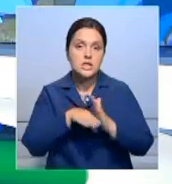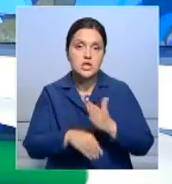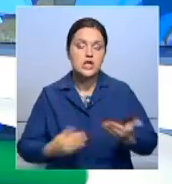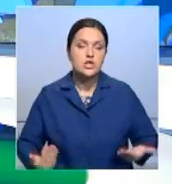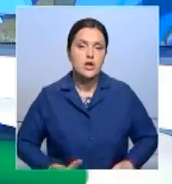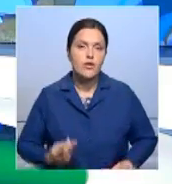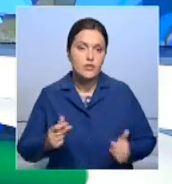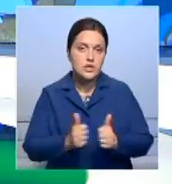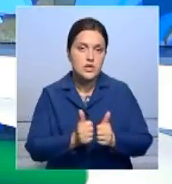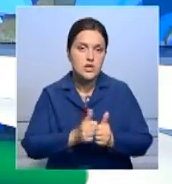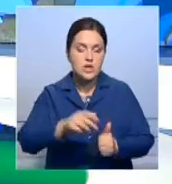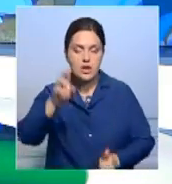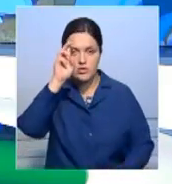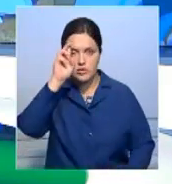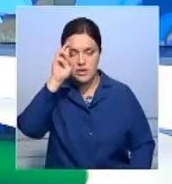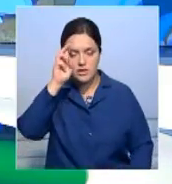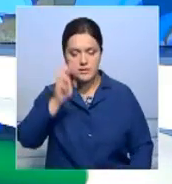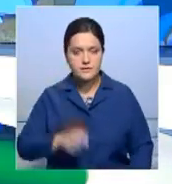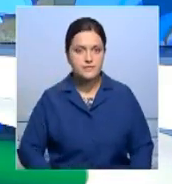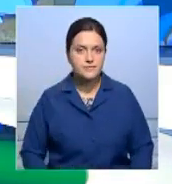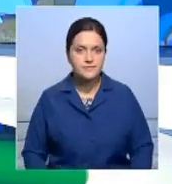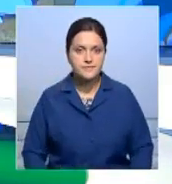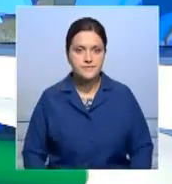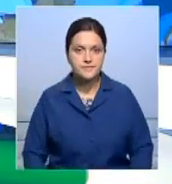жителей двух соседних государств.